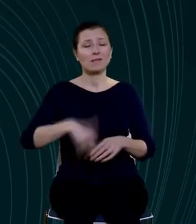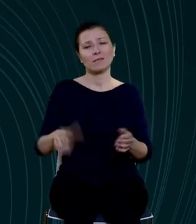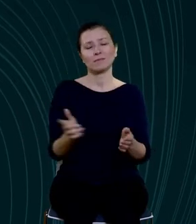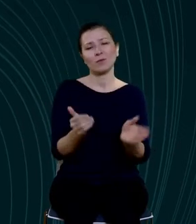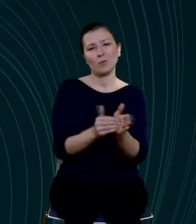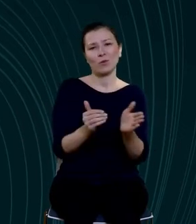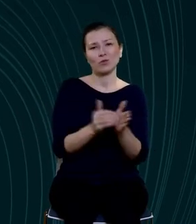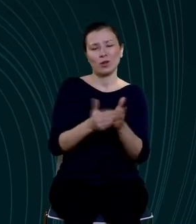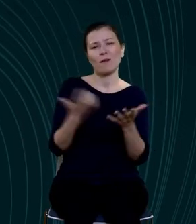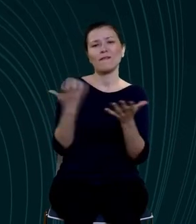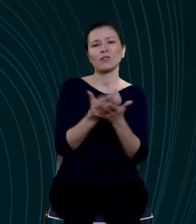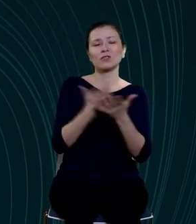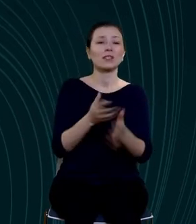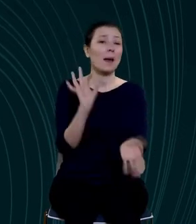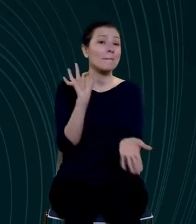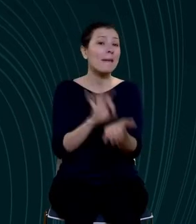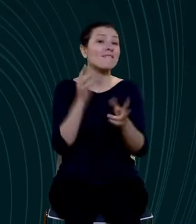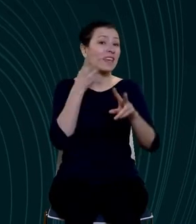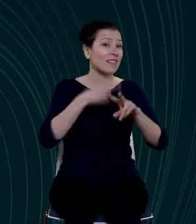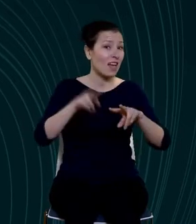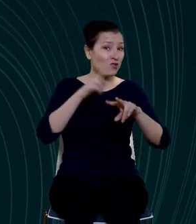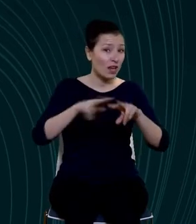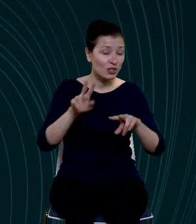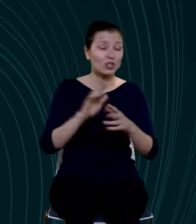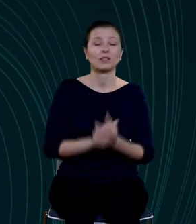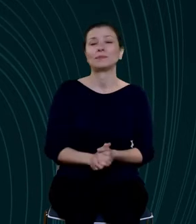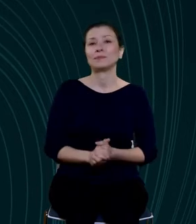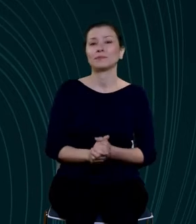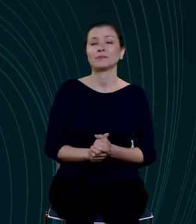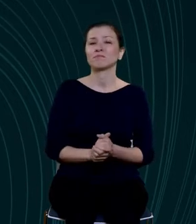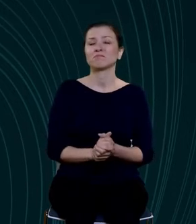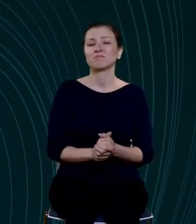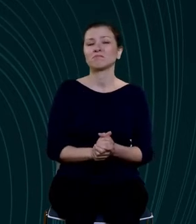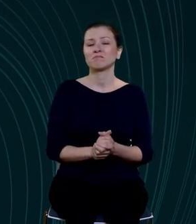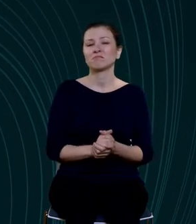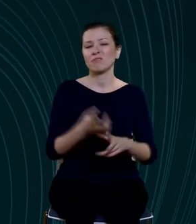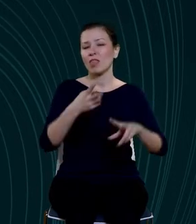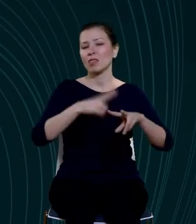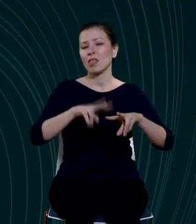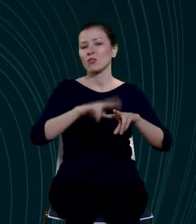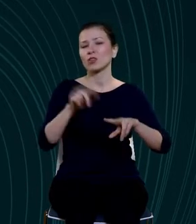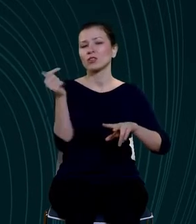określonych przyrządów, pewnych określonych narzędzi. Muszą one spełniać